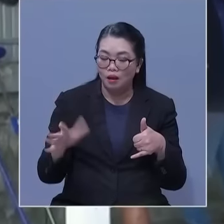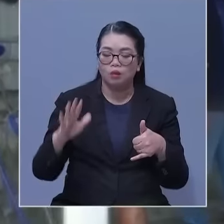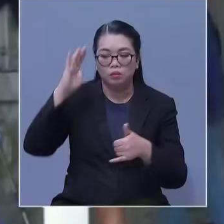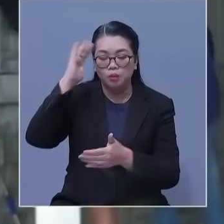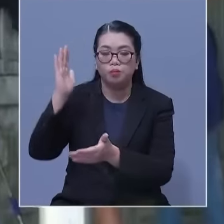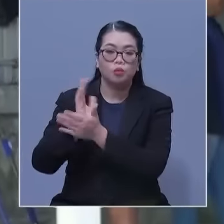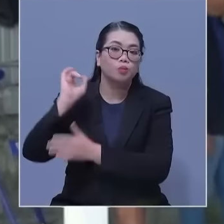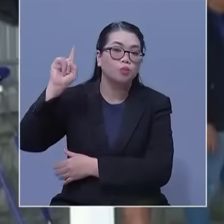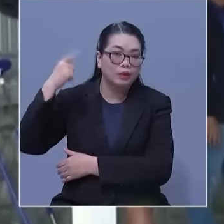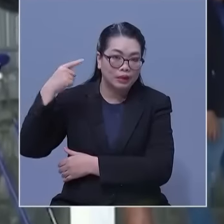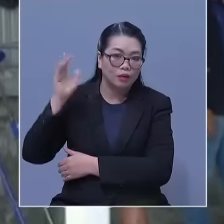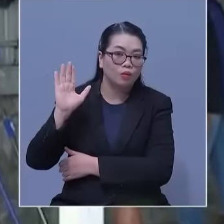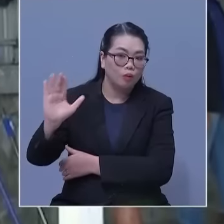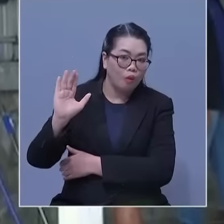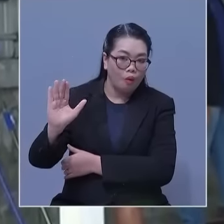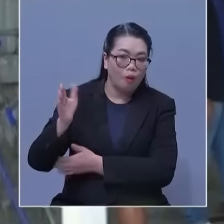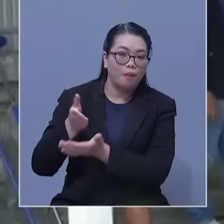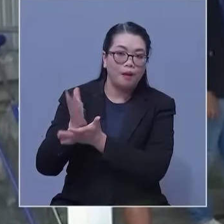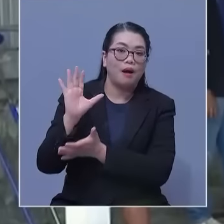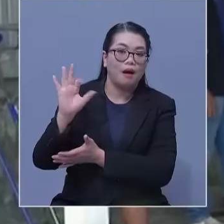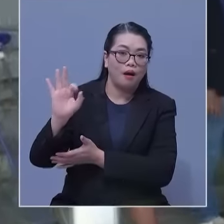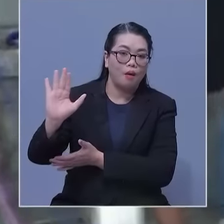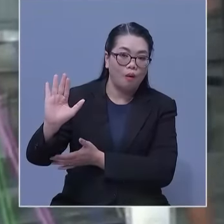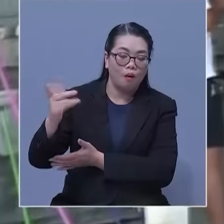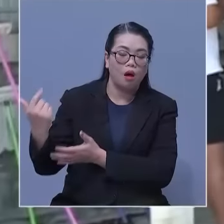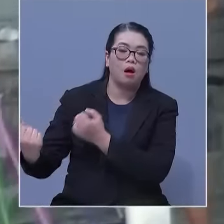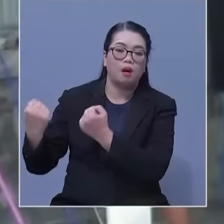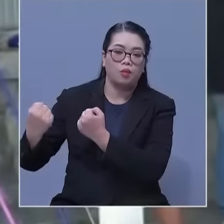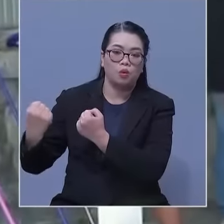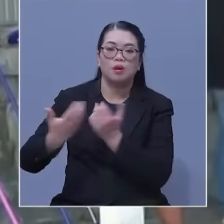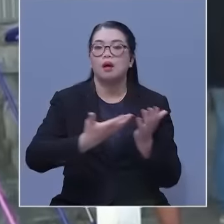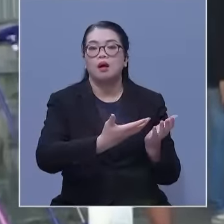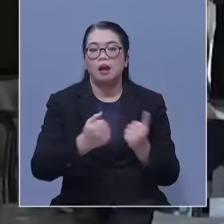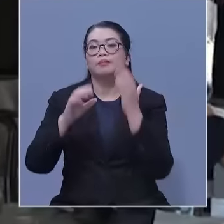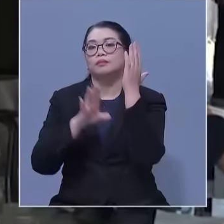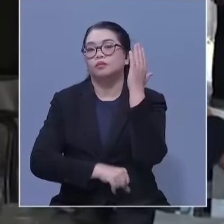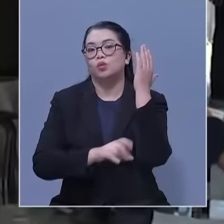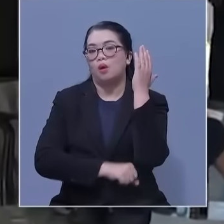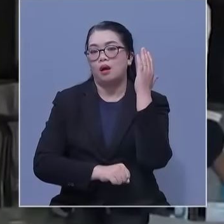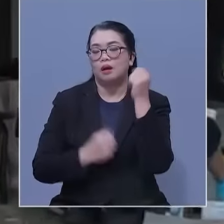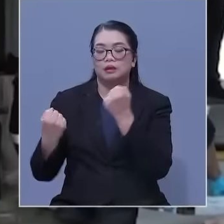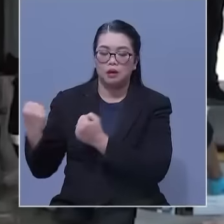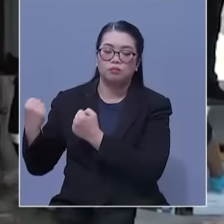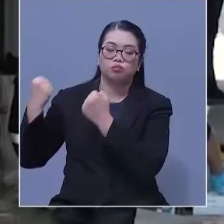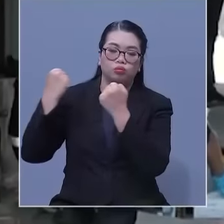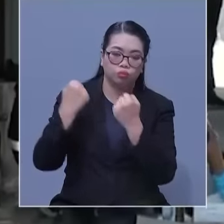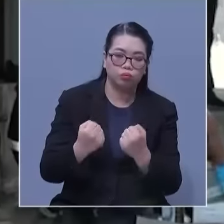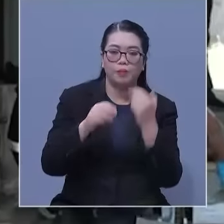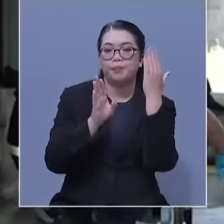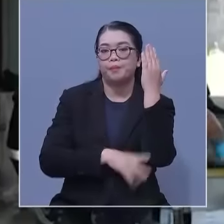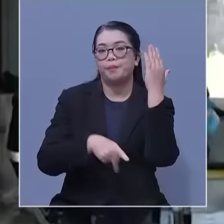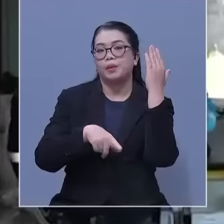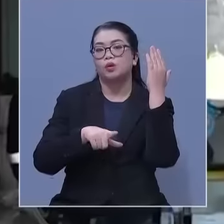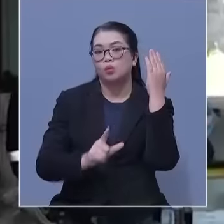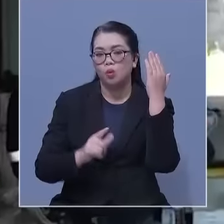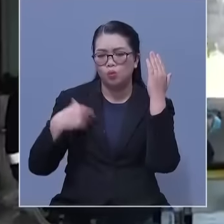ตำรวจหญิงในสังกัดภูธรภาค 9เป็นคนขับรถไปรับจากจังหวัดสงขลามาที่จังหวัดพัทลุงแต่แต่